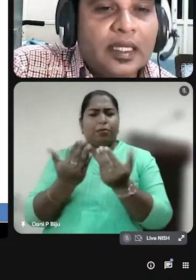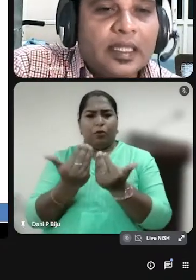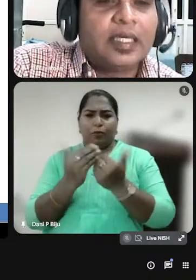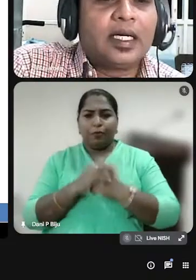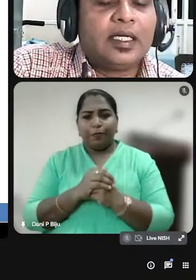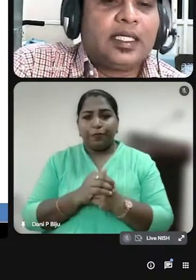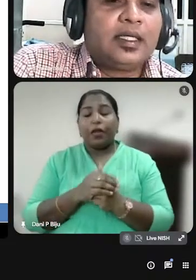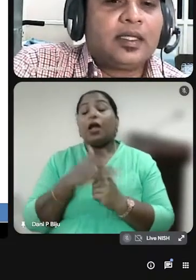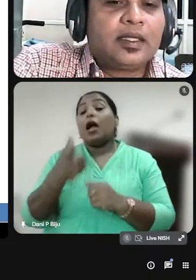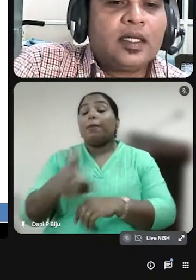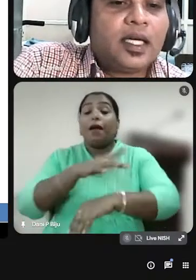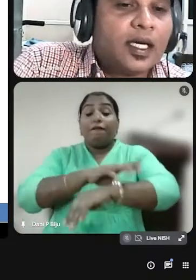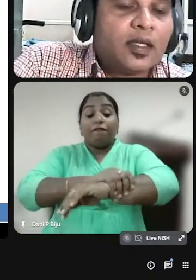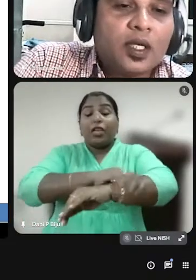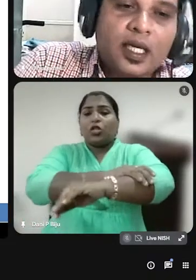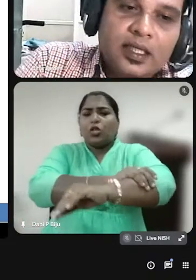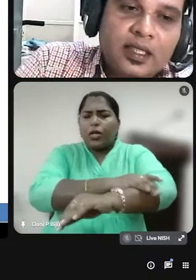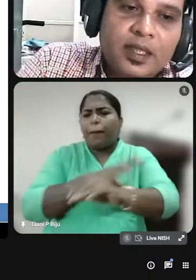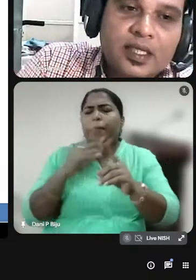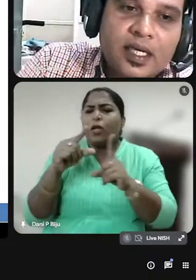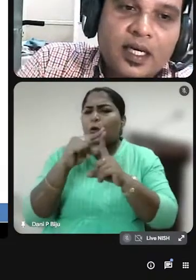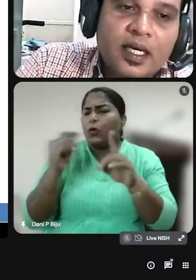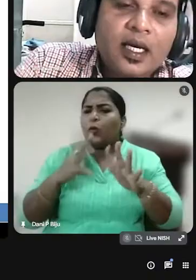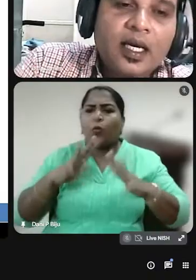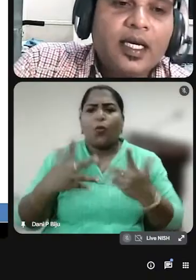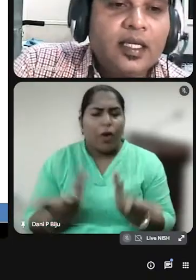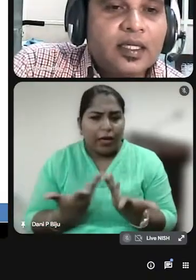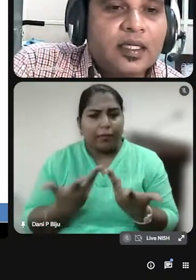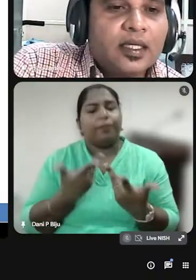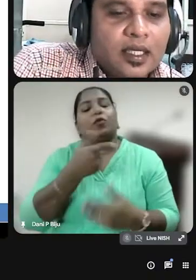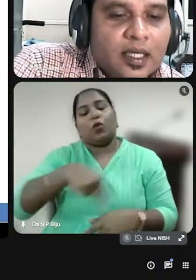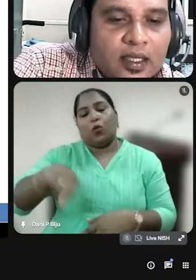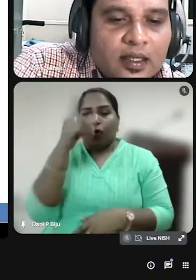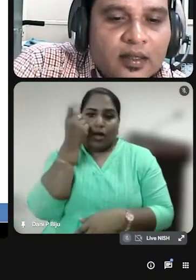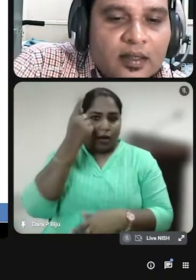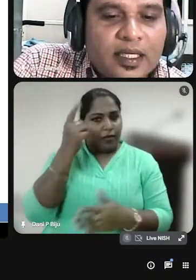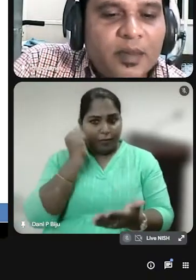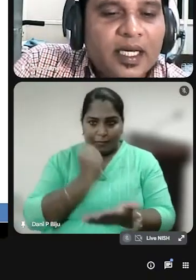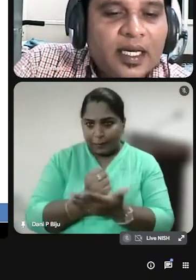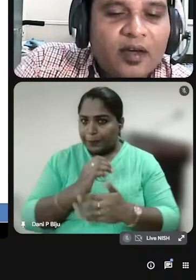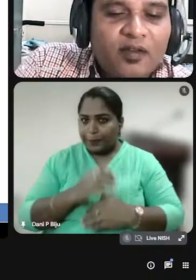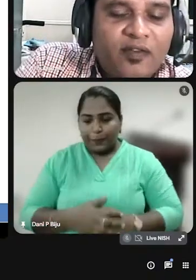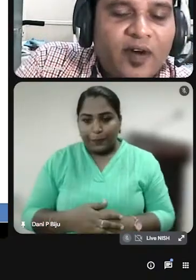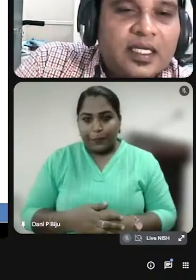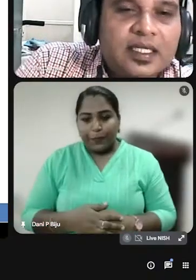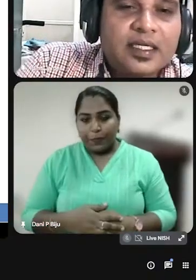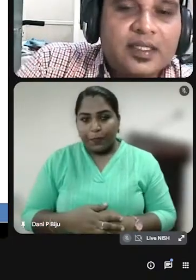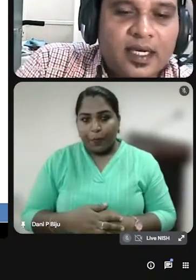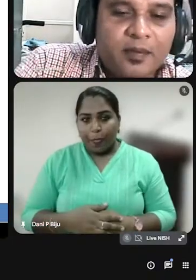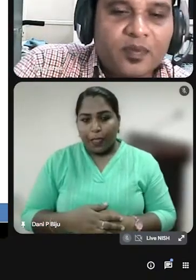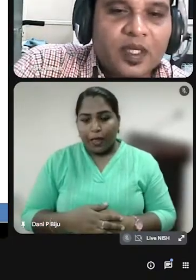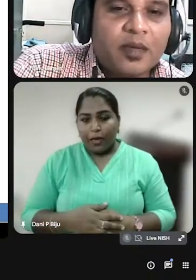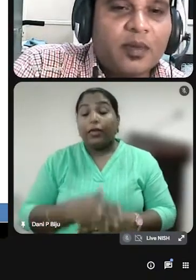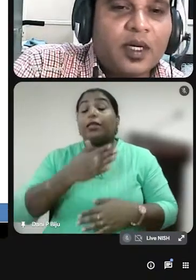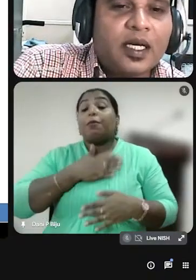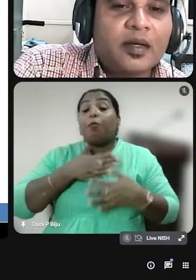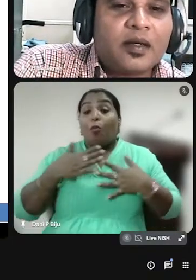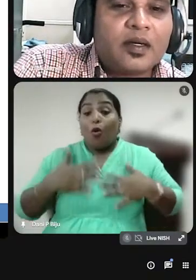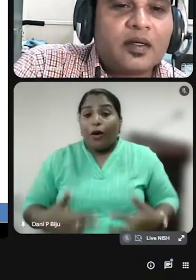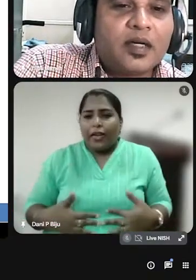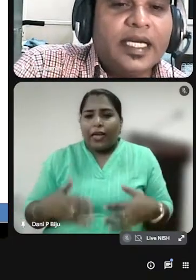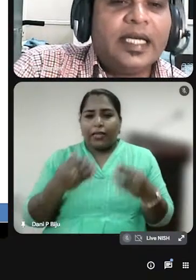ഫിസിയോതെറാപ്പി എന്തിനാണ് ചെയ്യുന്നത് എന്നുള്ളത് ആദ്യം മനസ്സിലാക്കുക. ഇത് നമ്മുടെ ഫങ്ഷൻസിനെയും